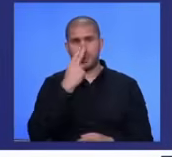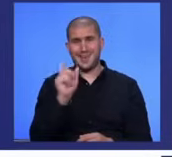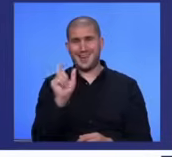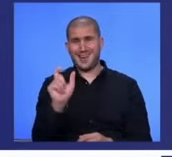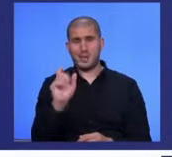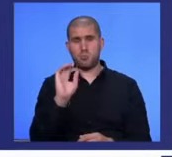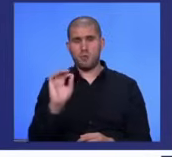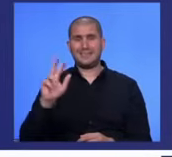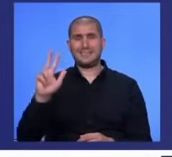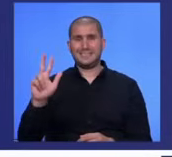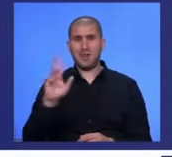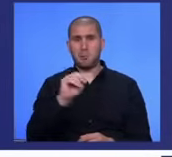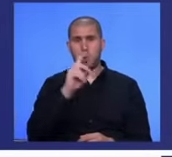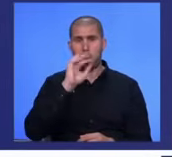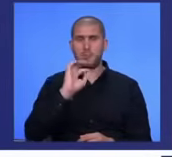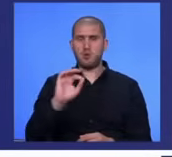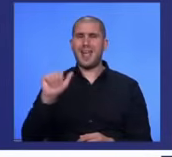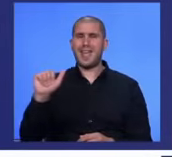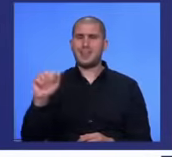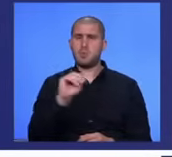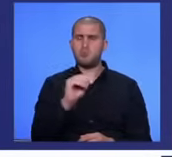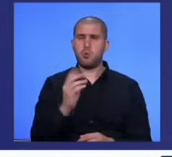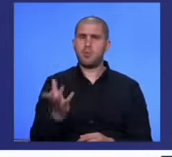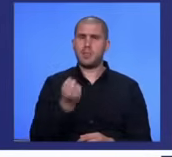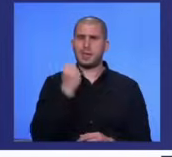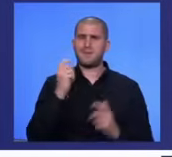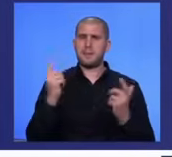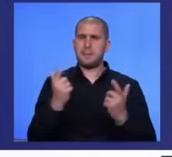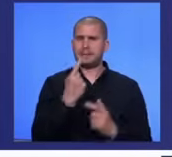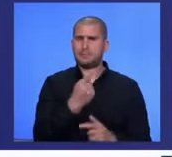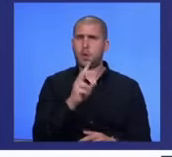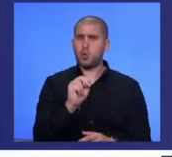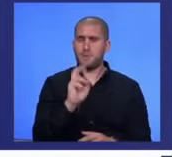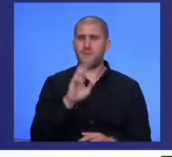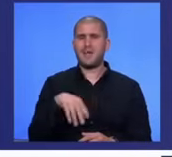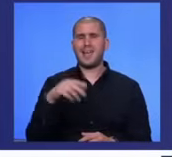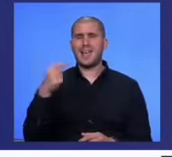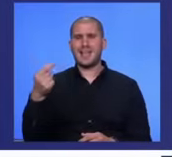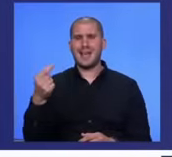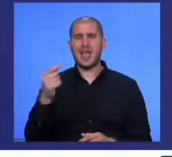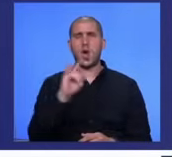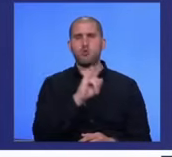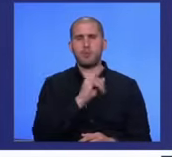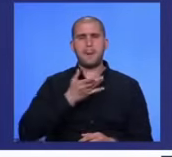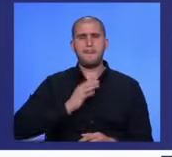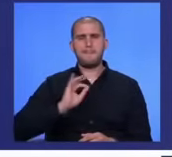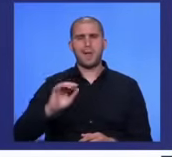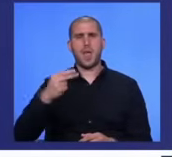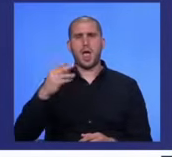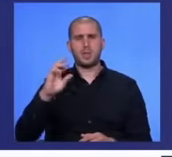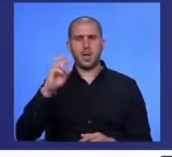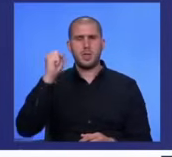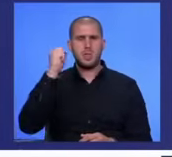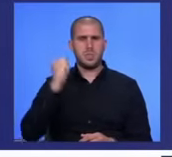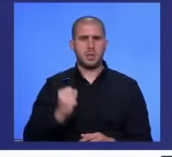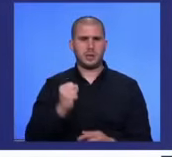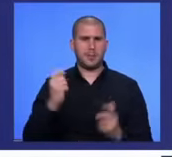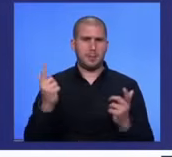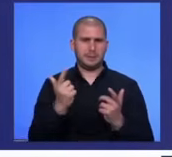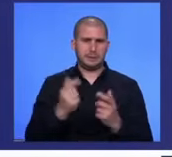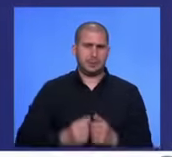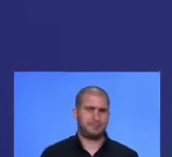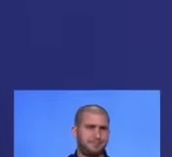של צביקה מור, אביו של איתן מור שנכתב במסיבת הנובה, ושל גליה חושן שביתה הדר נרצחה במסיבה.